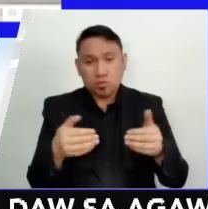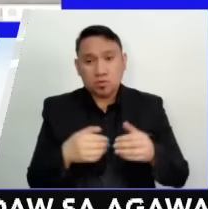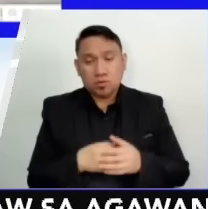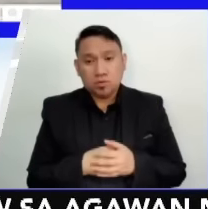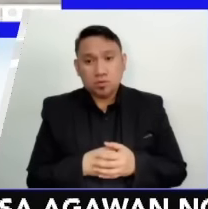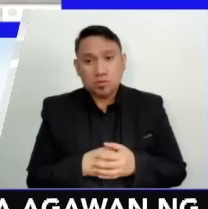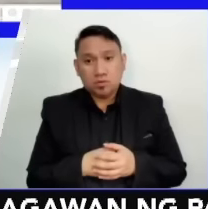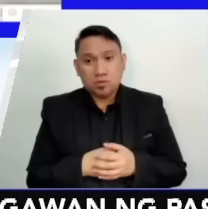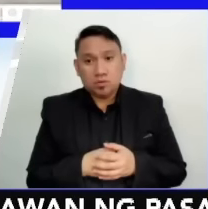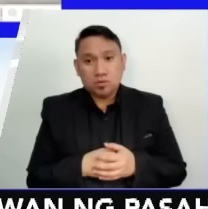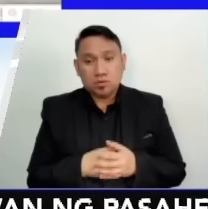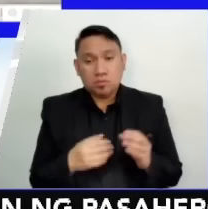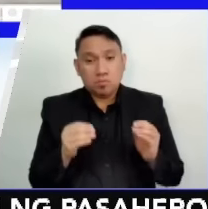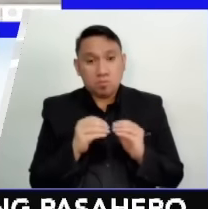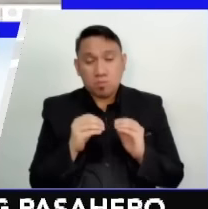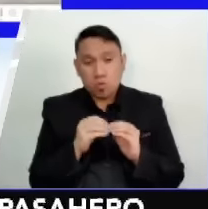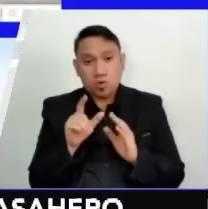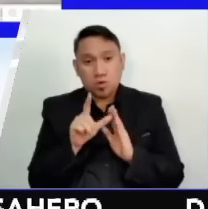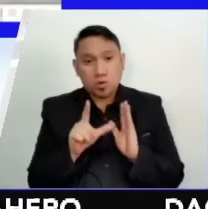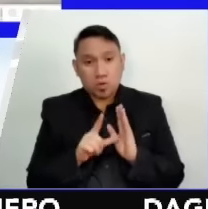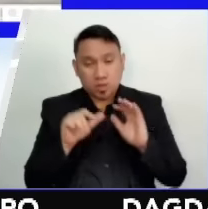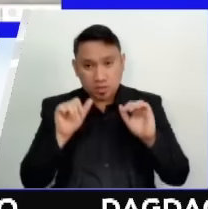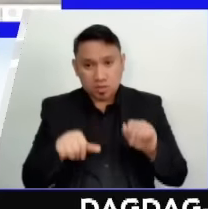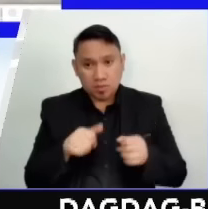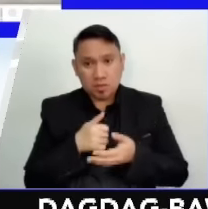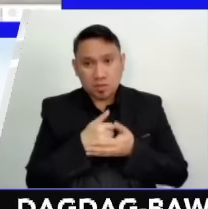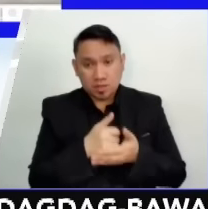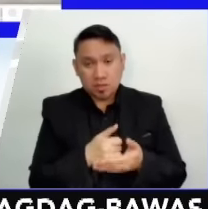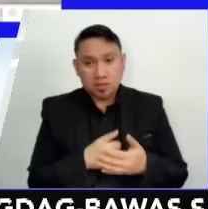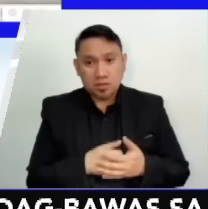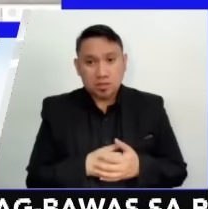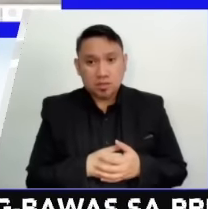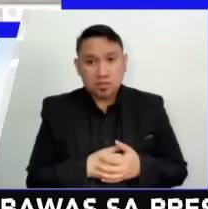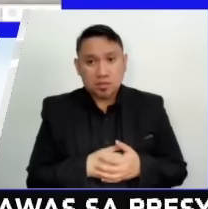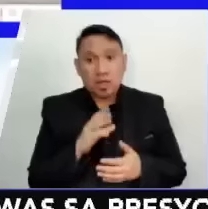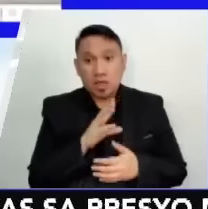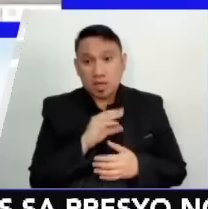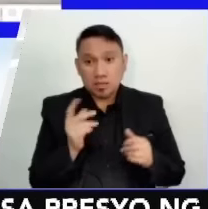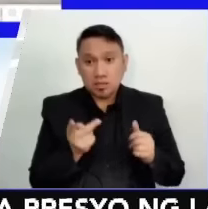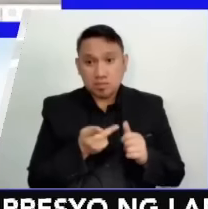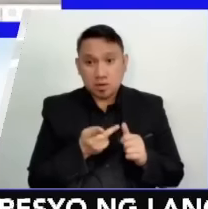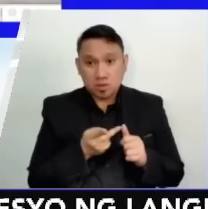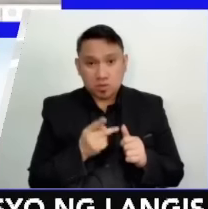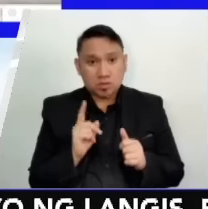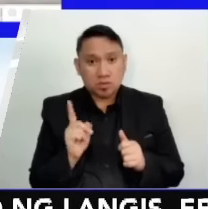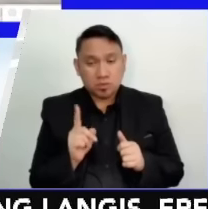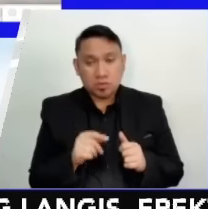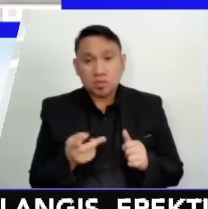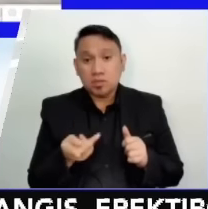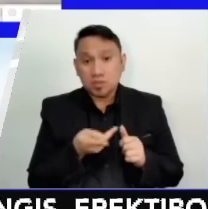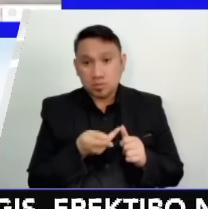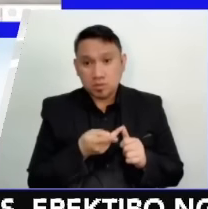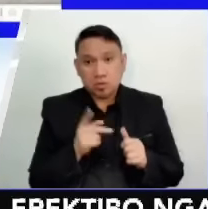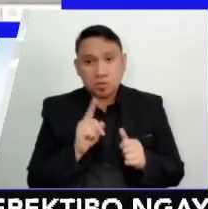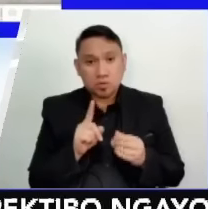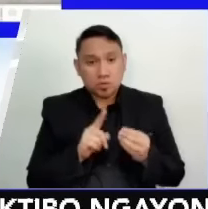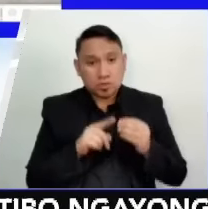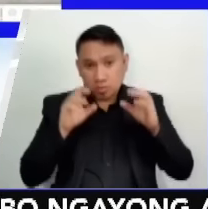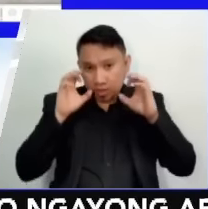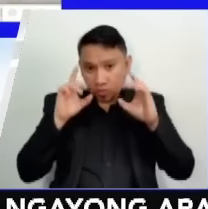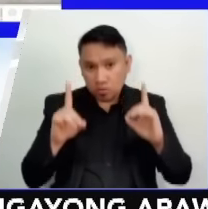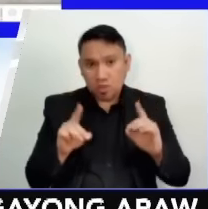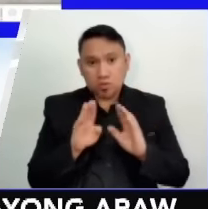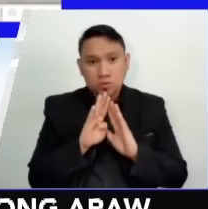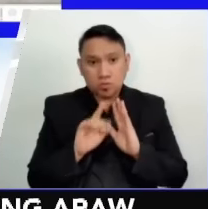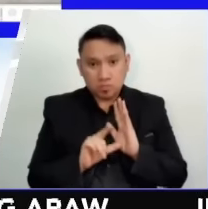mga batas na makakatulong sa ating bansa so and your priority ah ang priority na natin mga Education bills no marami tayong